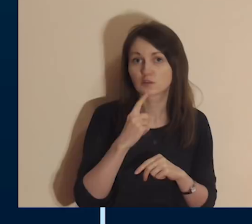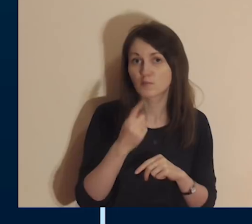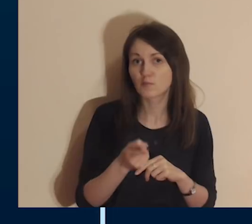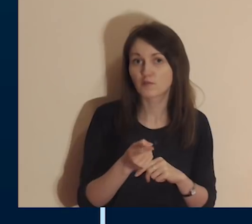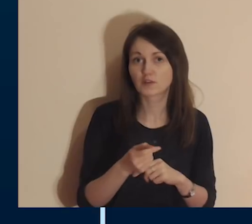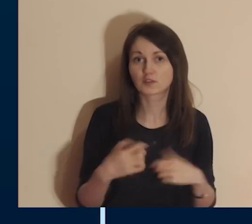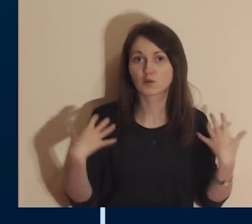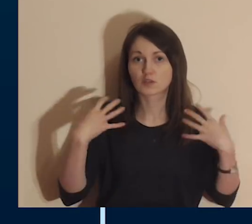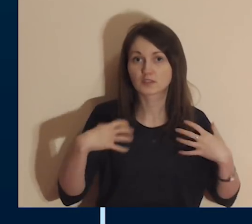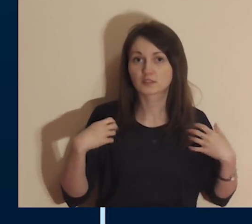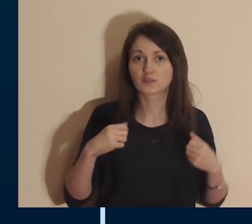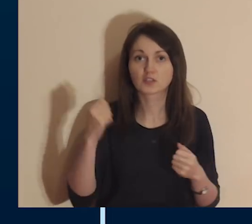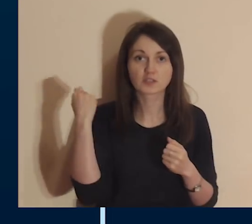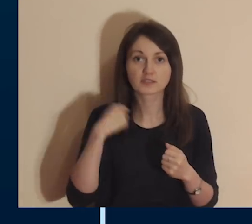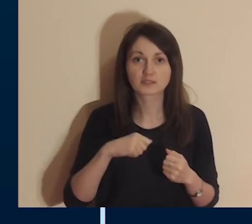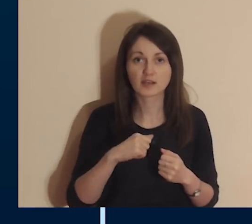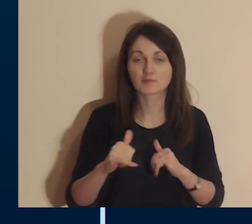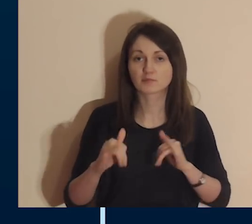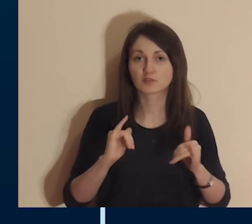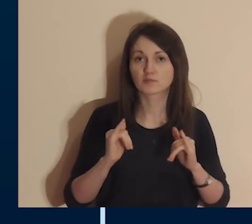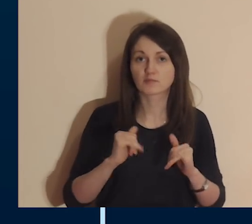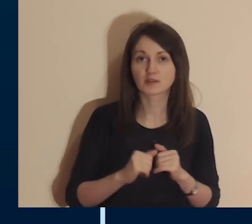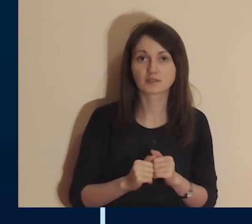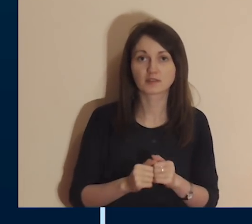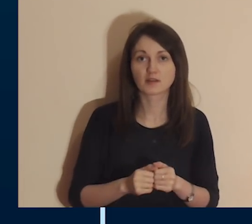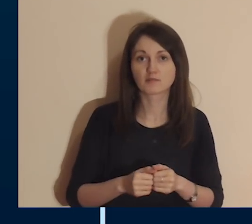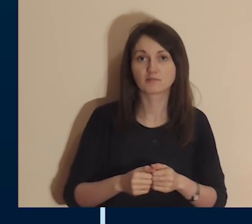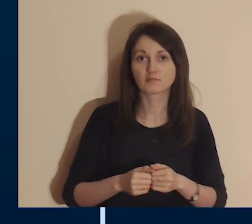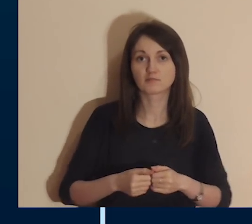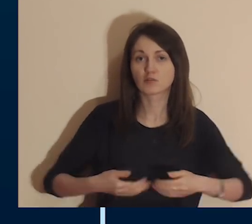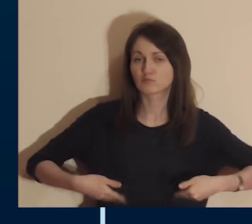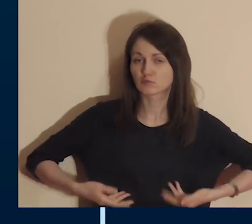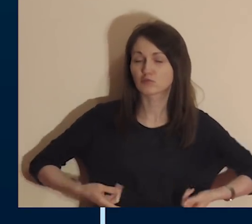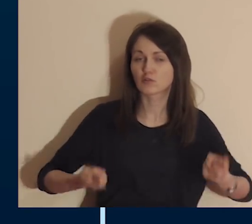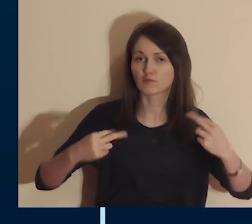twój kazał zabić utuczone ciele, ponieważ odzyskał go zdrowego.